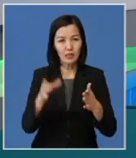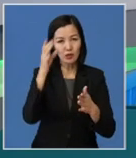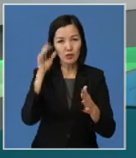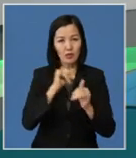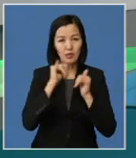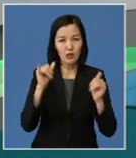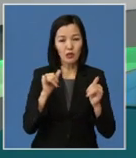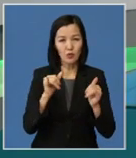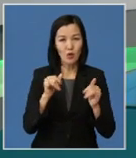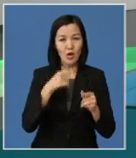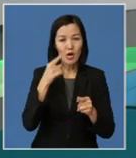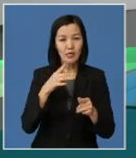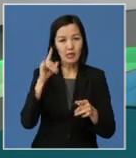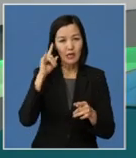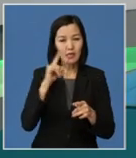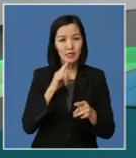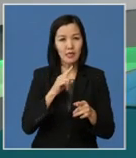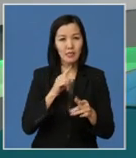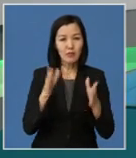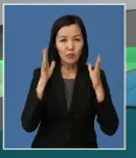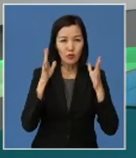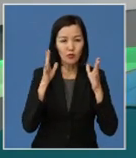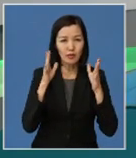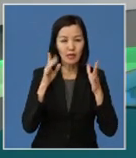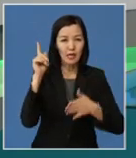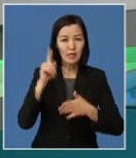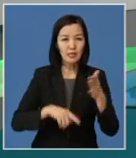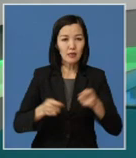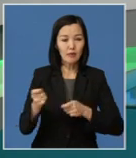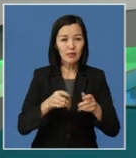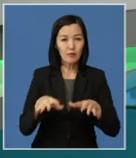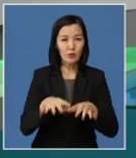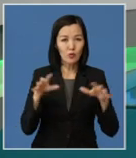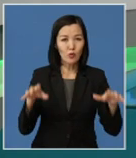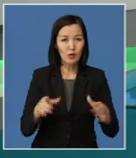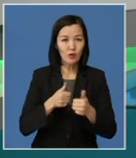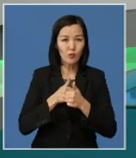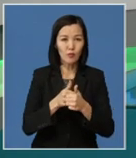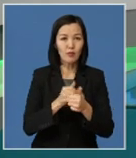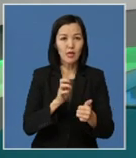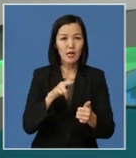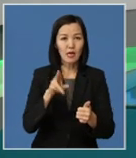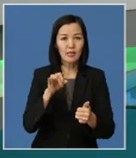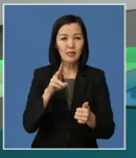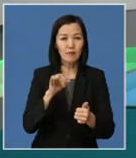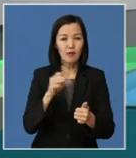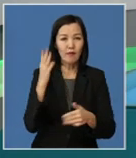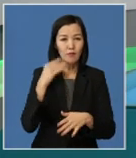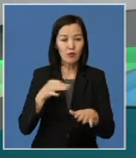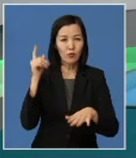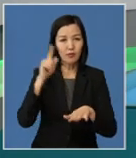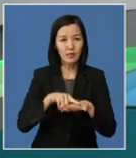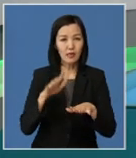жайы қаралды. Басқосуға Қазақстан мұсылмандар діни басқармасы төрағасының орынбасары Алау Әділбаев пен Алматы облысы әкімінің орынбасары